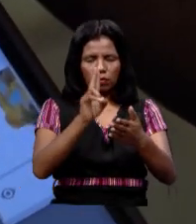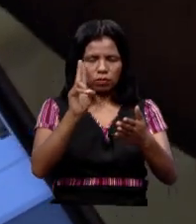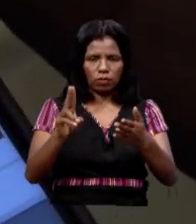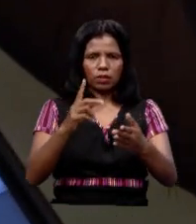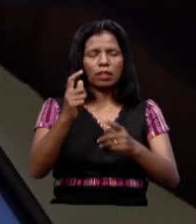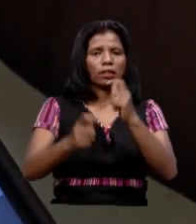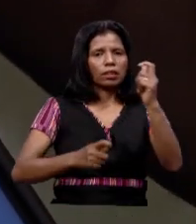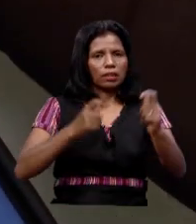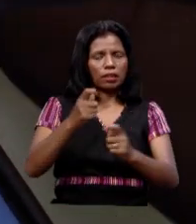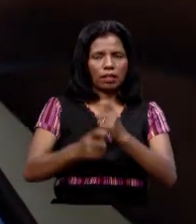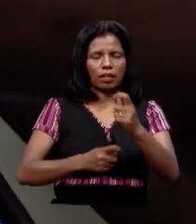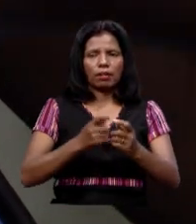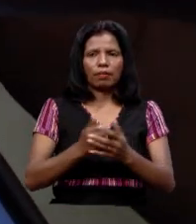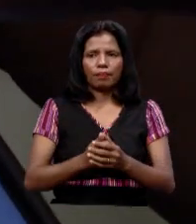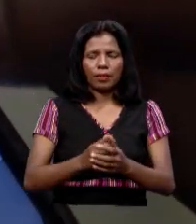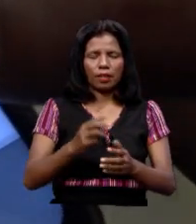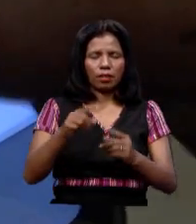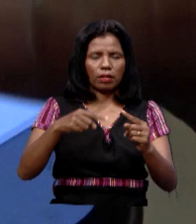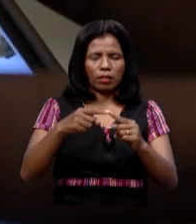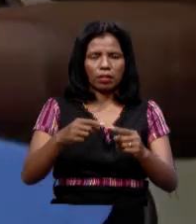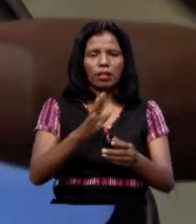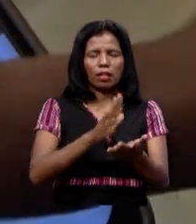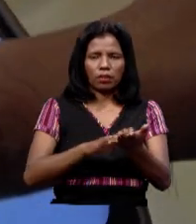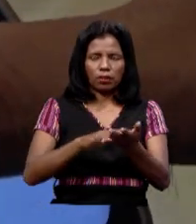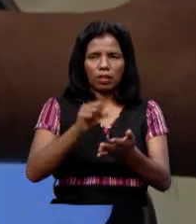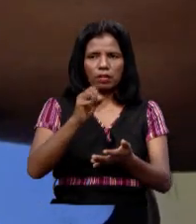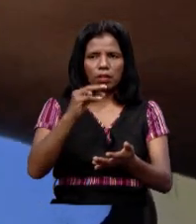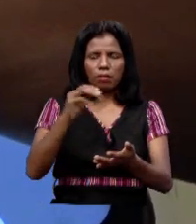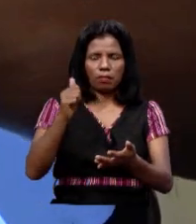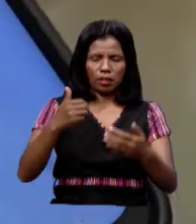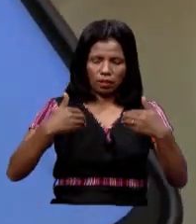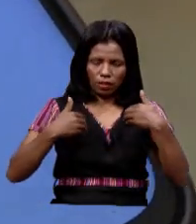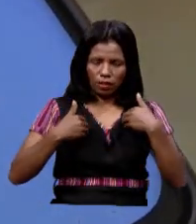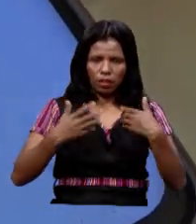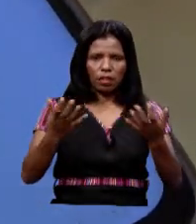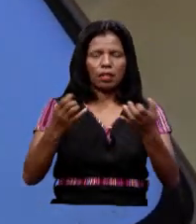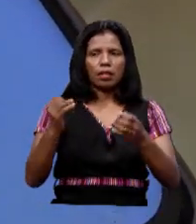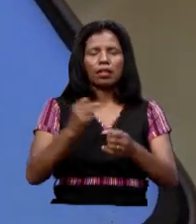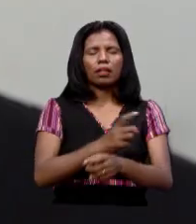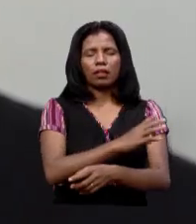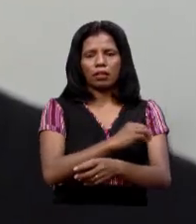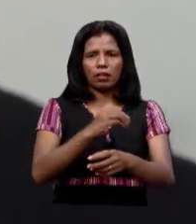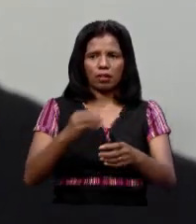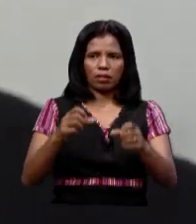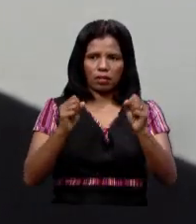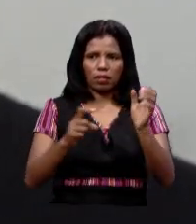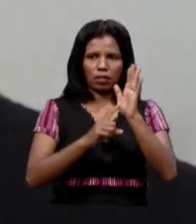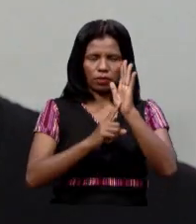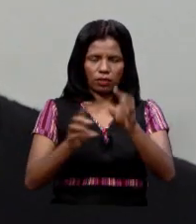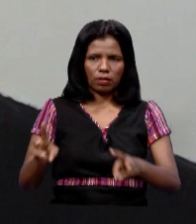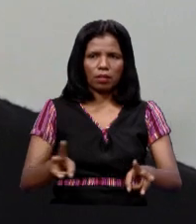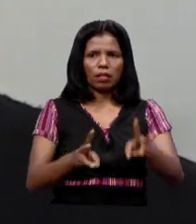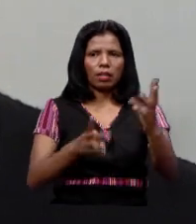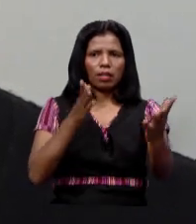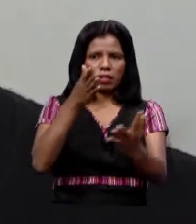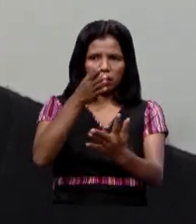digital. Banhira Mario si a nível secundário, nia ia ona interesse ia área tecnologia, por inu ne hatudu dalam bania atau